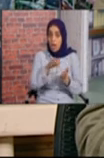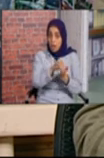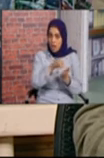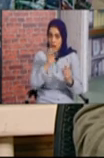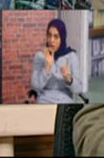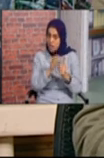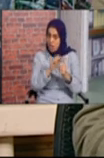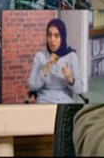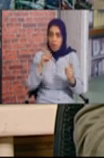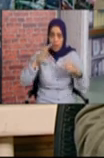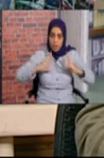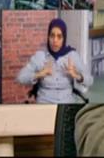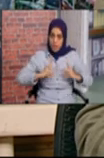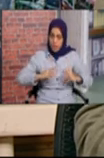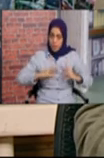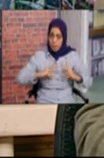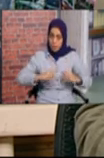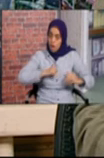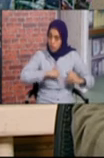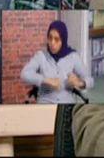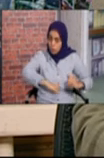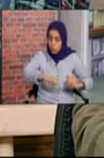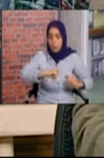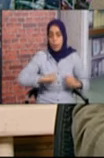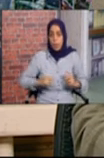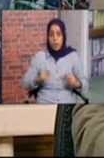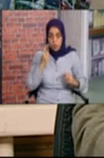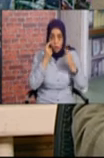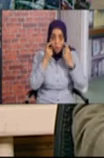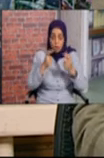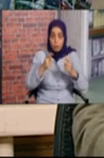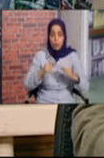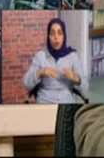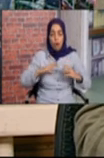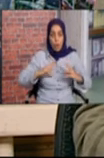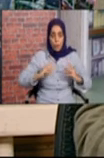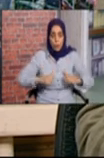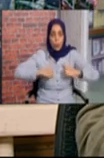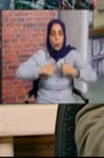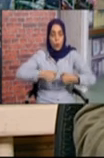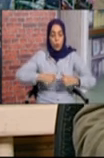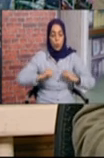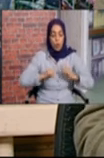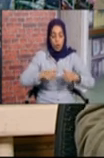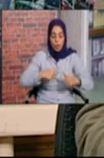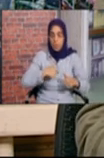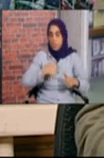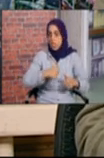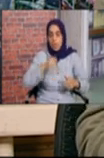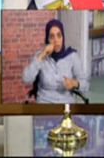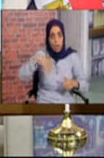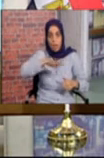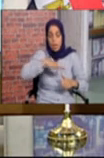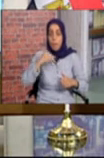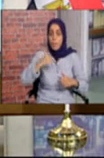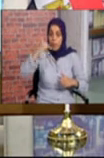الامميه للتنميه المستدامه نظرا لما ترعاه من مبادرات وقيم تمام. انسانيه. هو بيبني